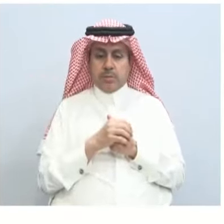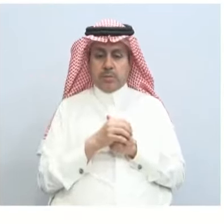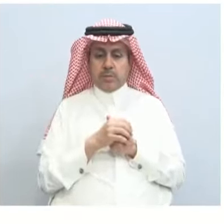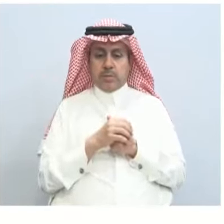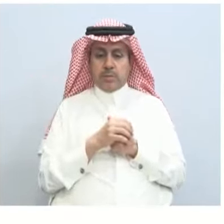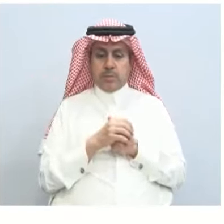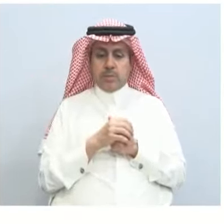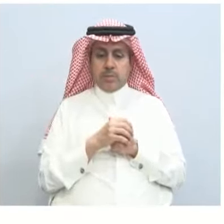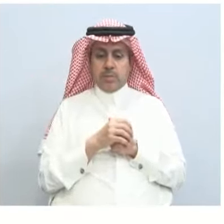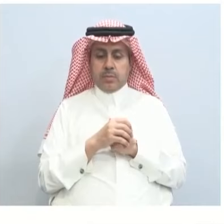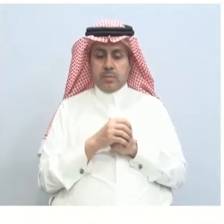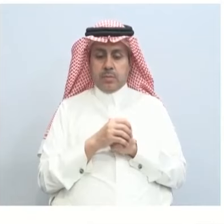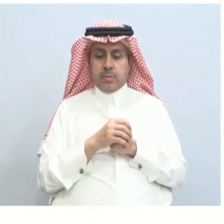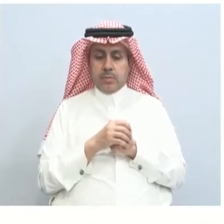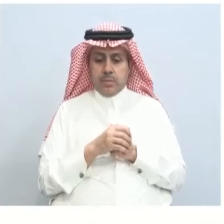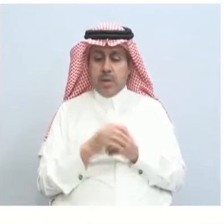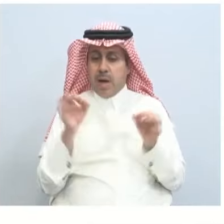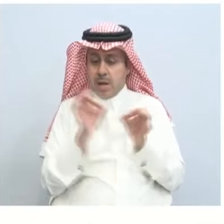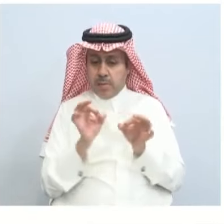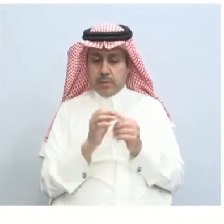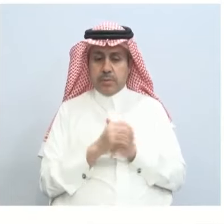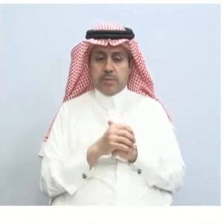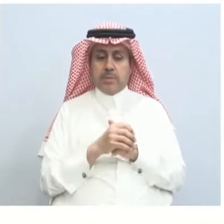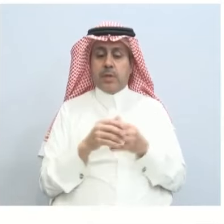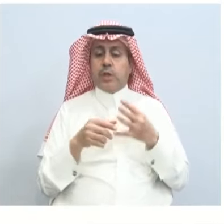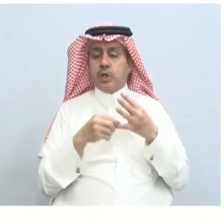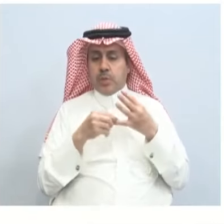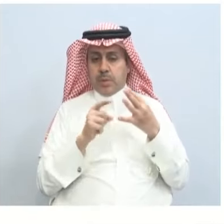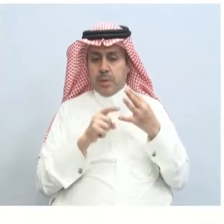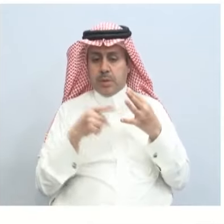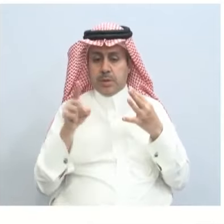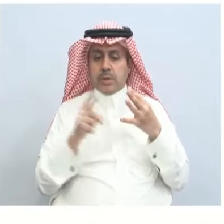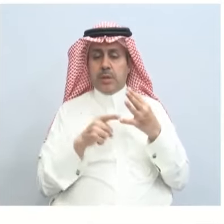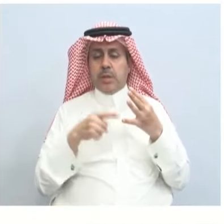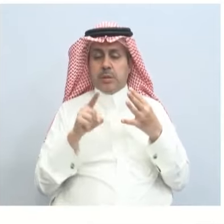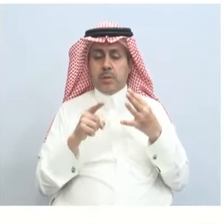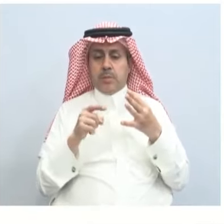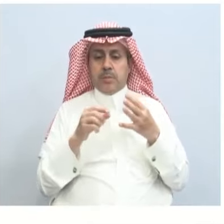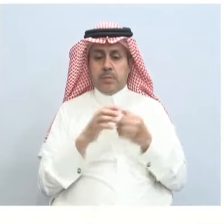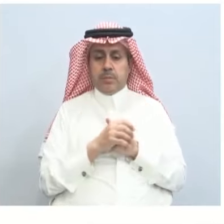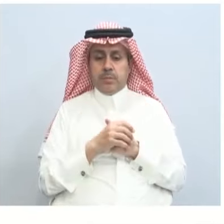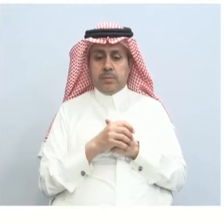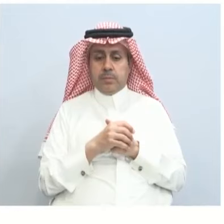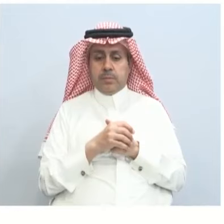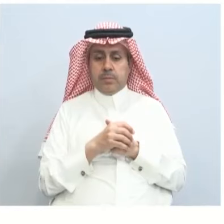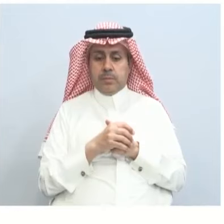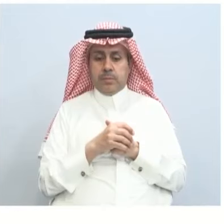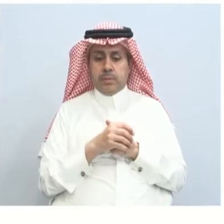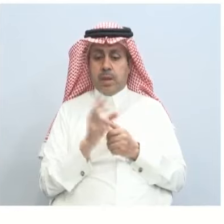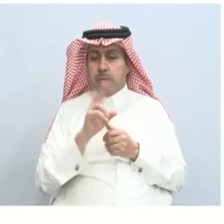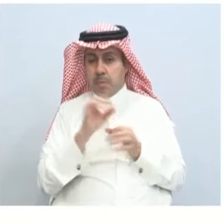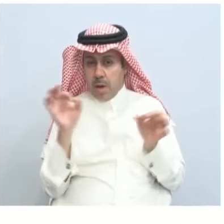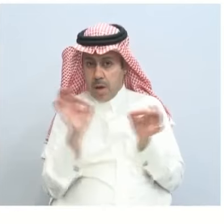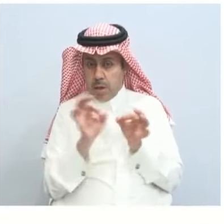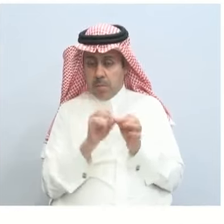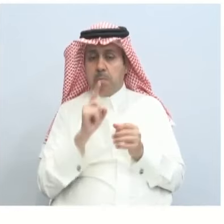فاصله يعني يقربها الى اقرب جزء من ع فبالتالي واضح ان الجواب الصحيح هو دي ان تقريبا